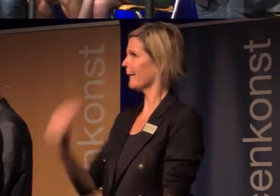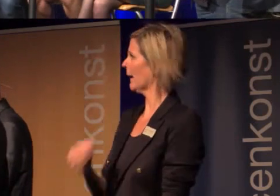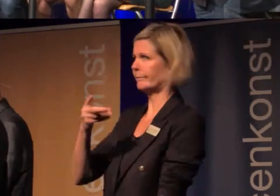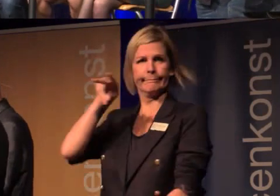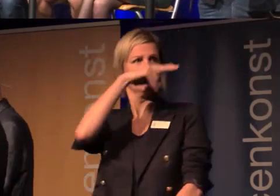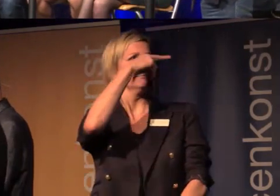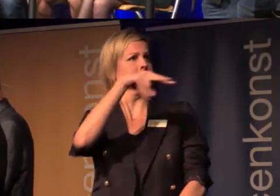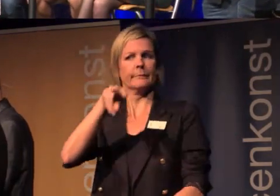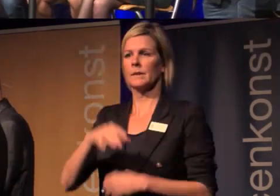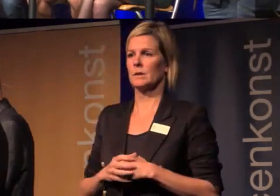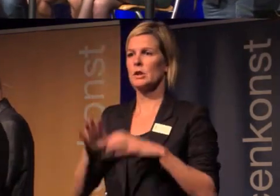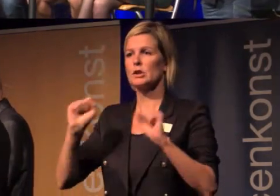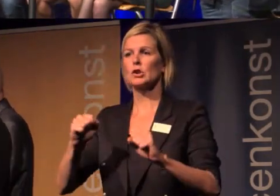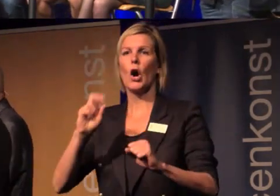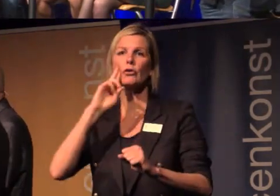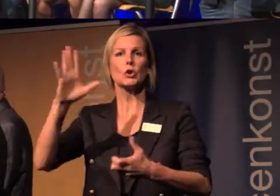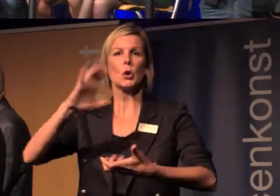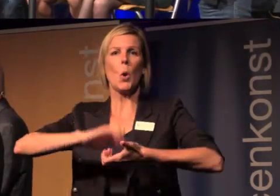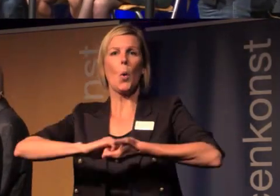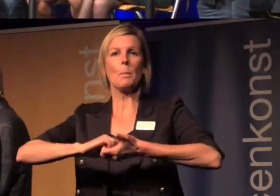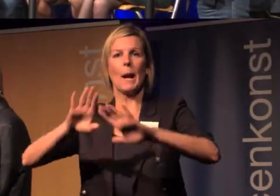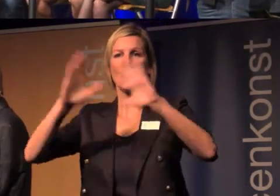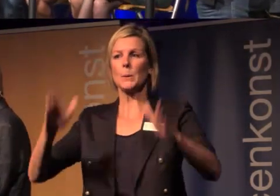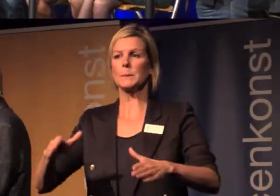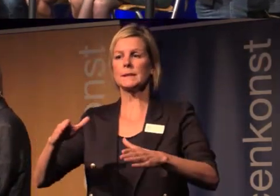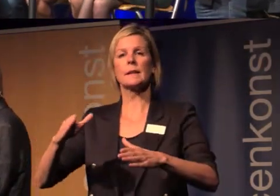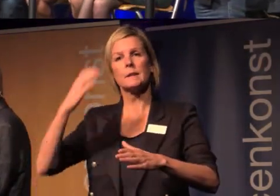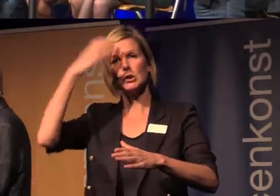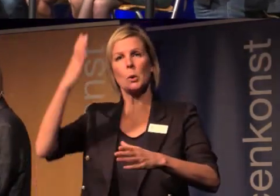Ska det byggas ett nytt operahus i Stockholm?